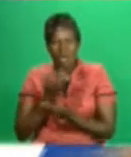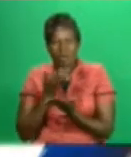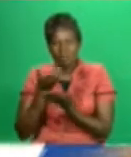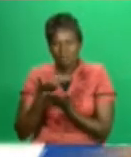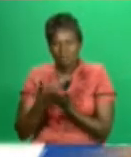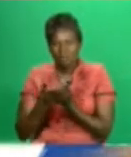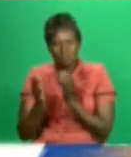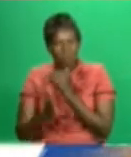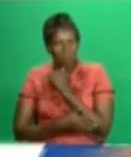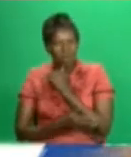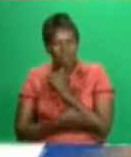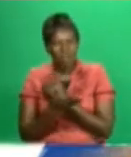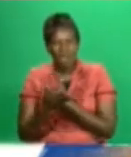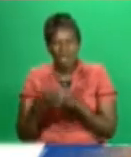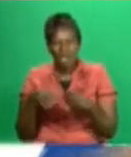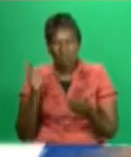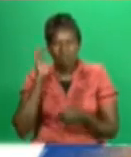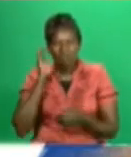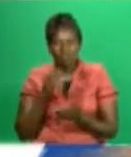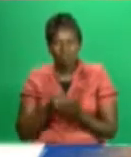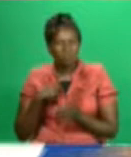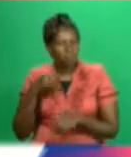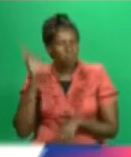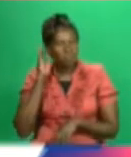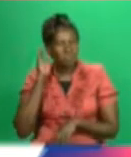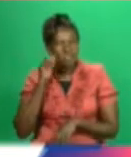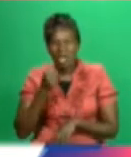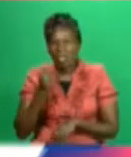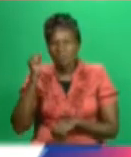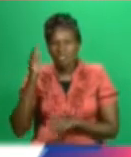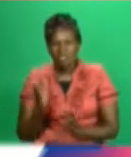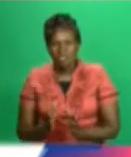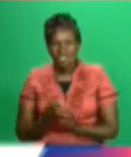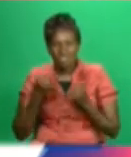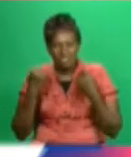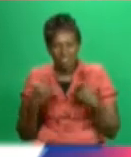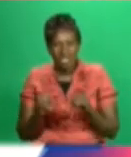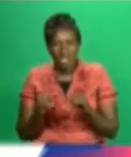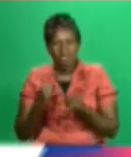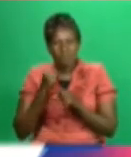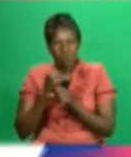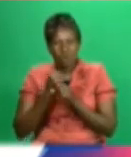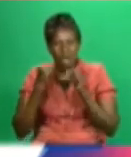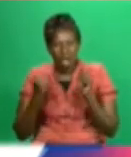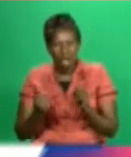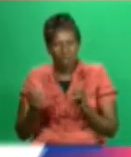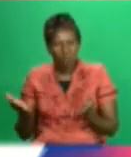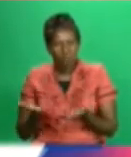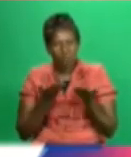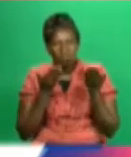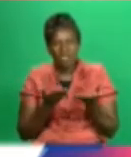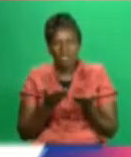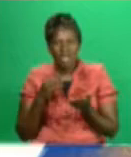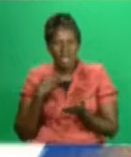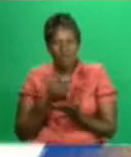umezorota pahali ulipofikia. Sijasikia kiongozi akisimama kusema atajaribu kufanya mbinu gani ili kujaribu kuona kwamba uchumi